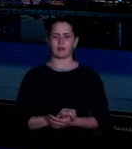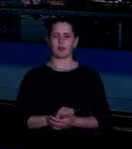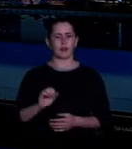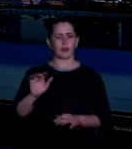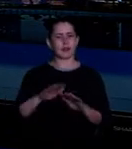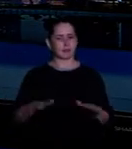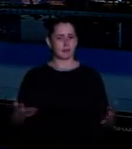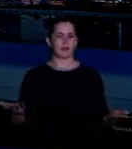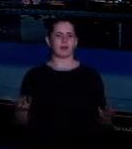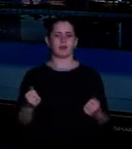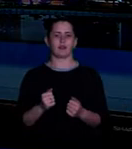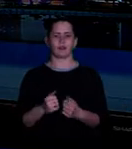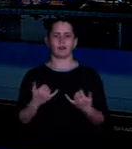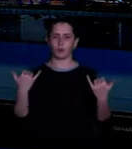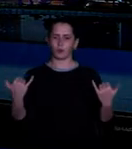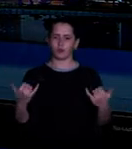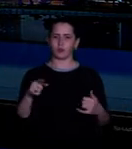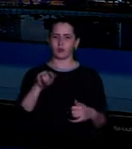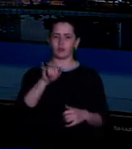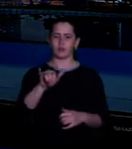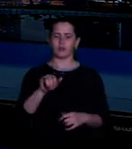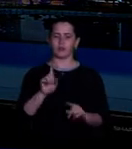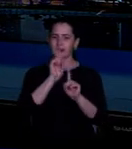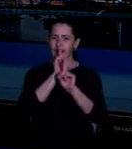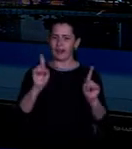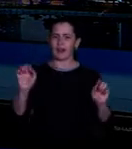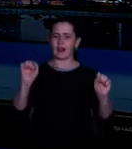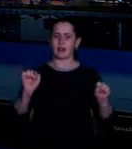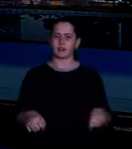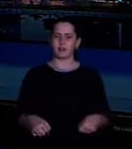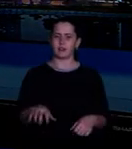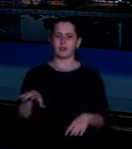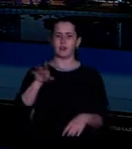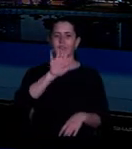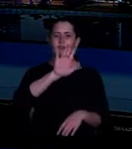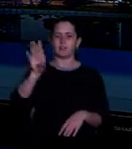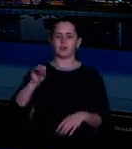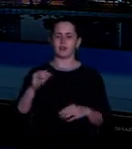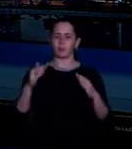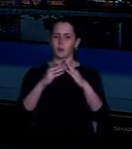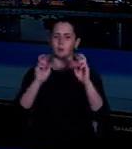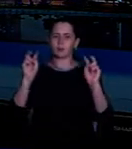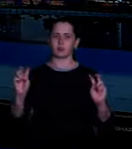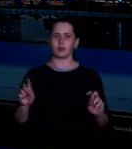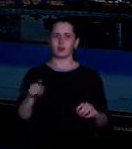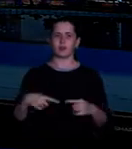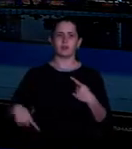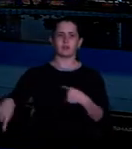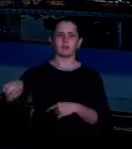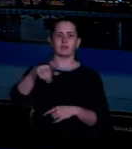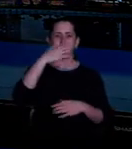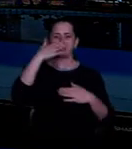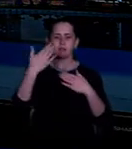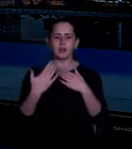Ребят, у вас сейчас уникальная возможность. Вы все сидите дома. Вас окружают